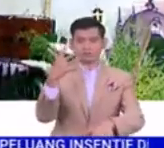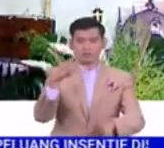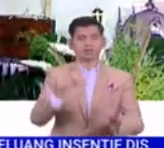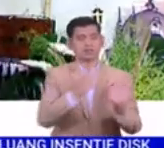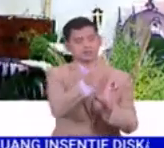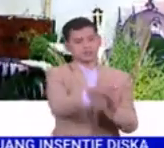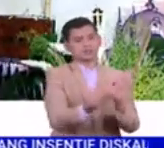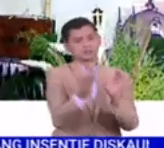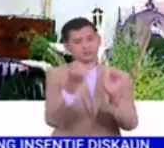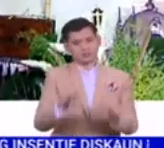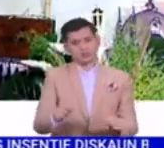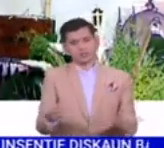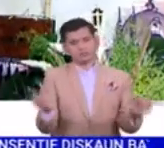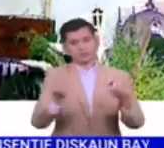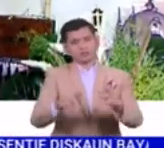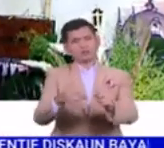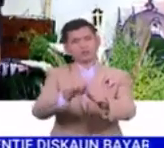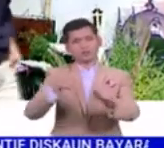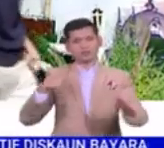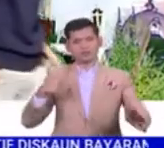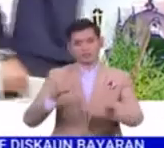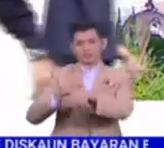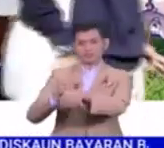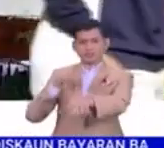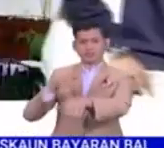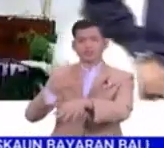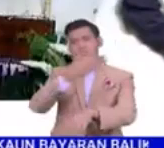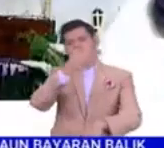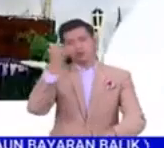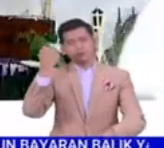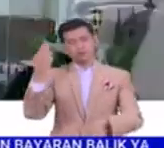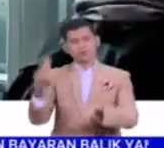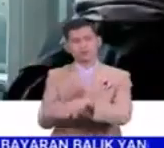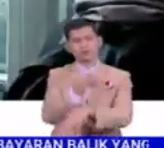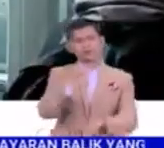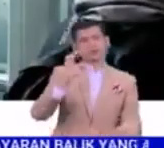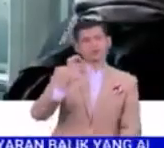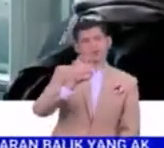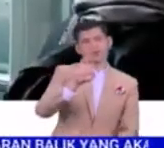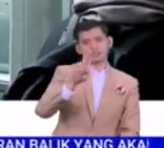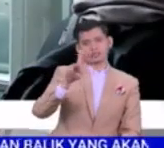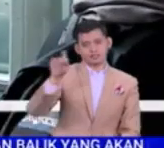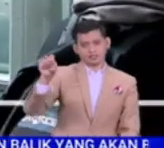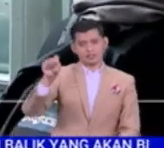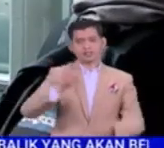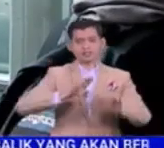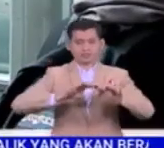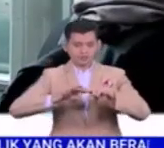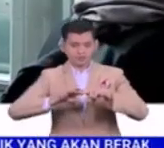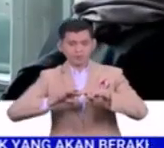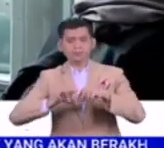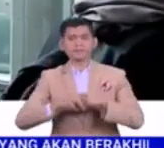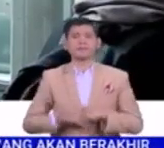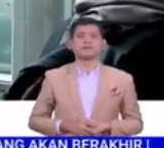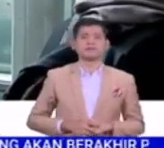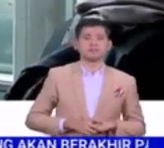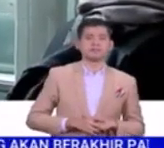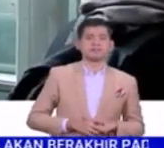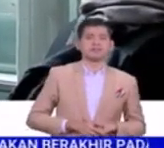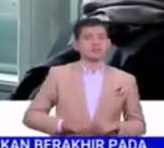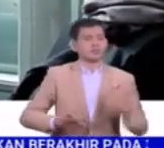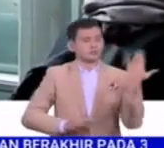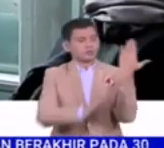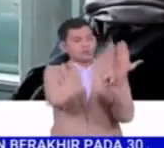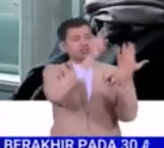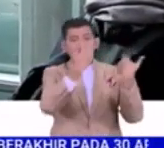terjadi. So untuk elak semua tu baik menggunakan pengangkutan awam lah ETS. Kalau time peak season hari perayaan ni belah utara pun